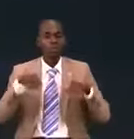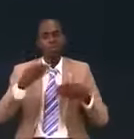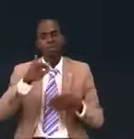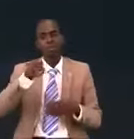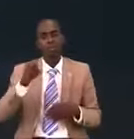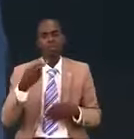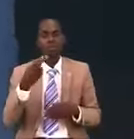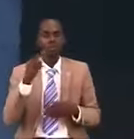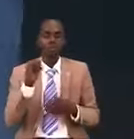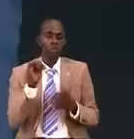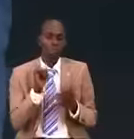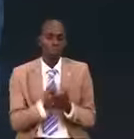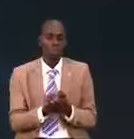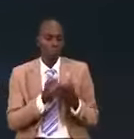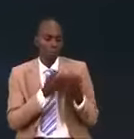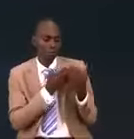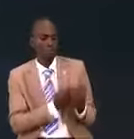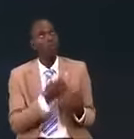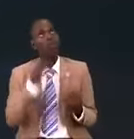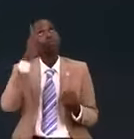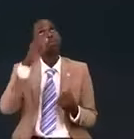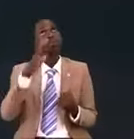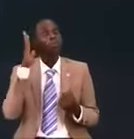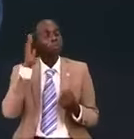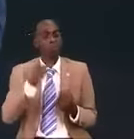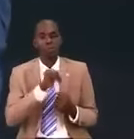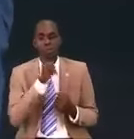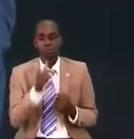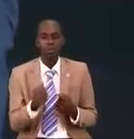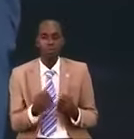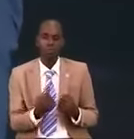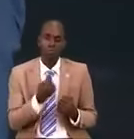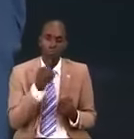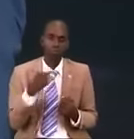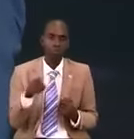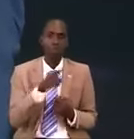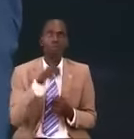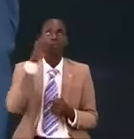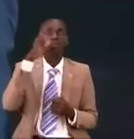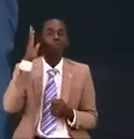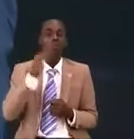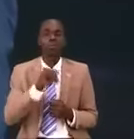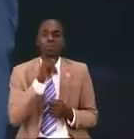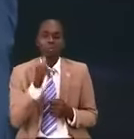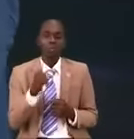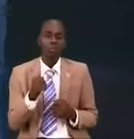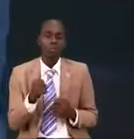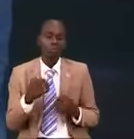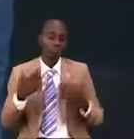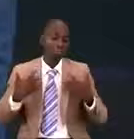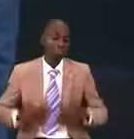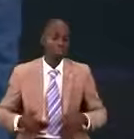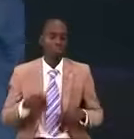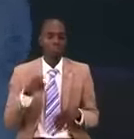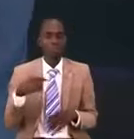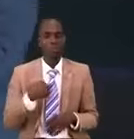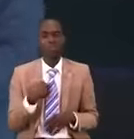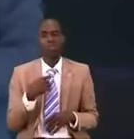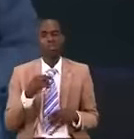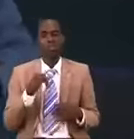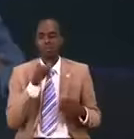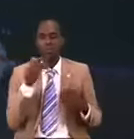décevoir la même chose avec nous et là tout donné à son Fils Jésus